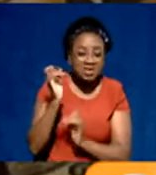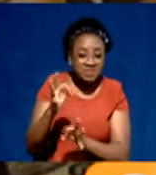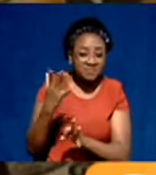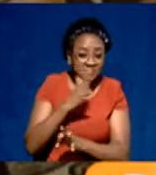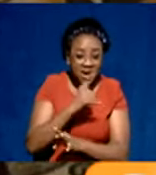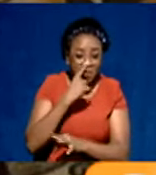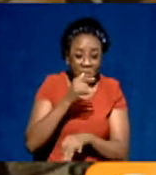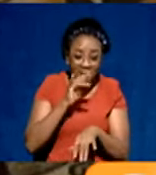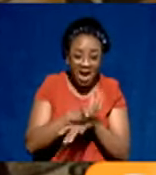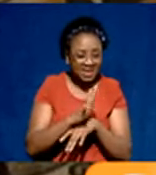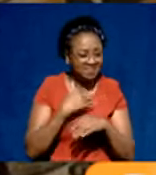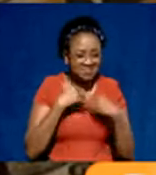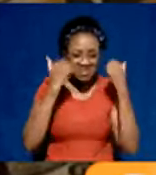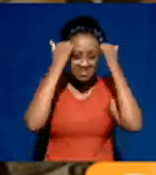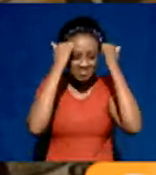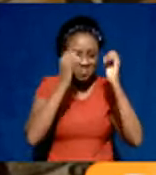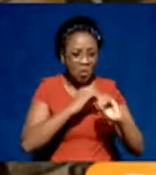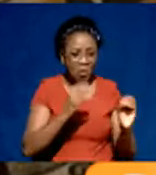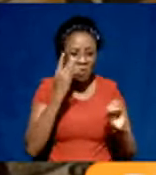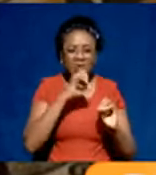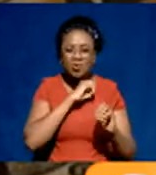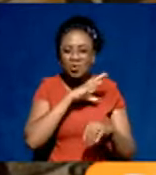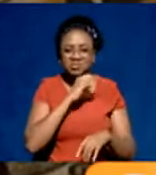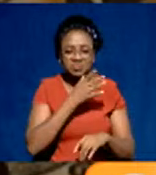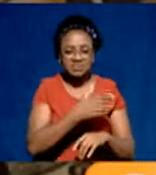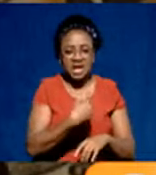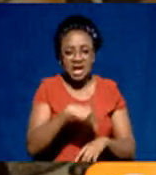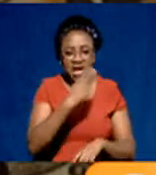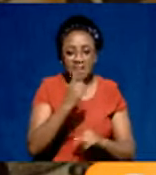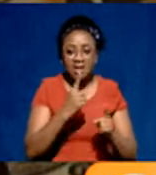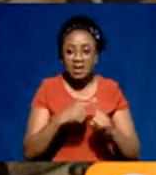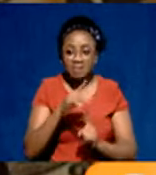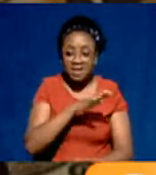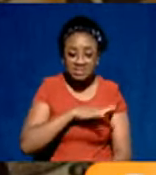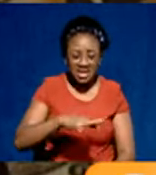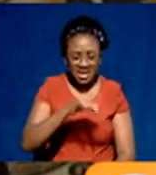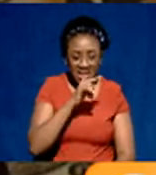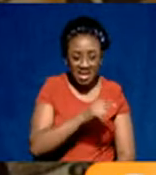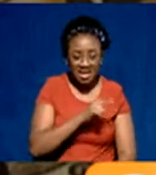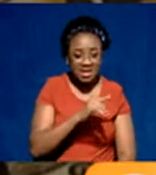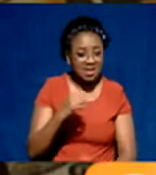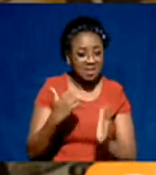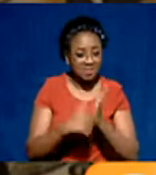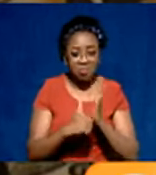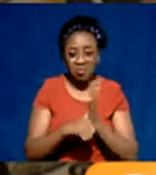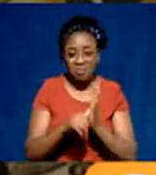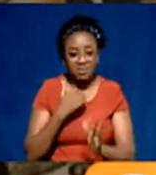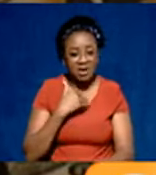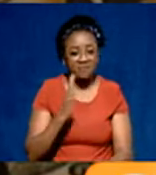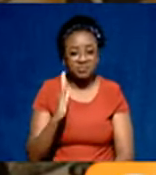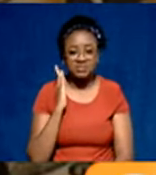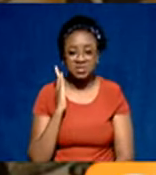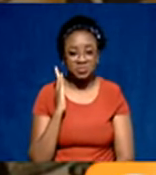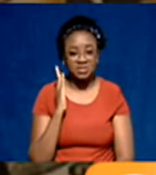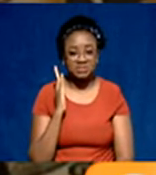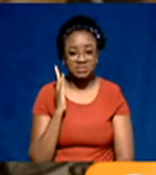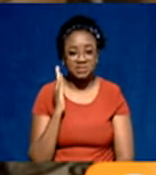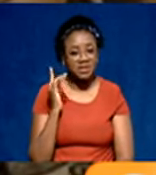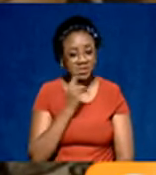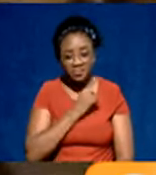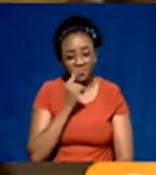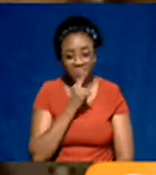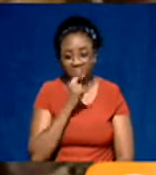alikuwa ananikujia usiku huo, na ukijua huku Ponda Mali Nakuru kuna insecurity mbaya